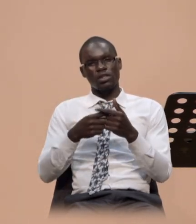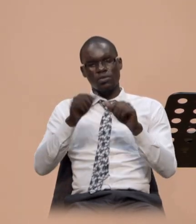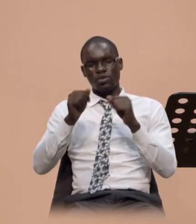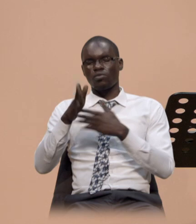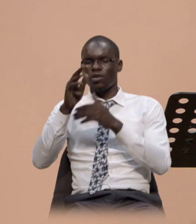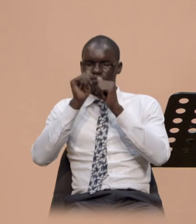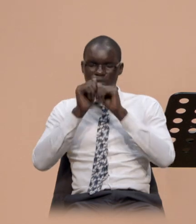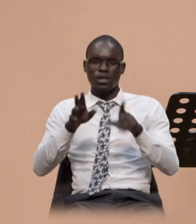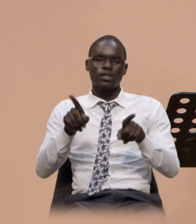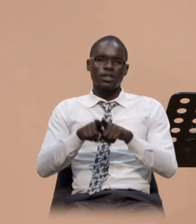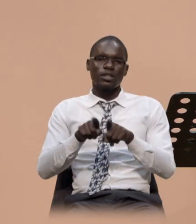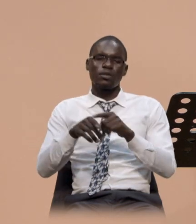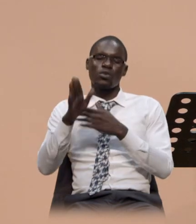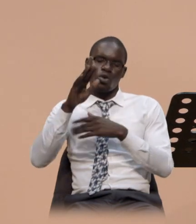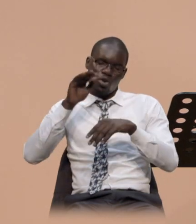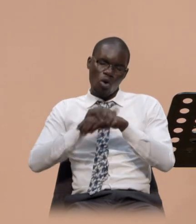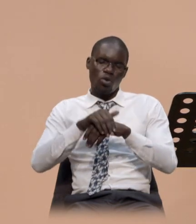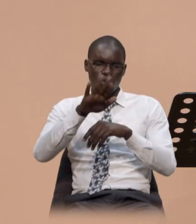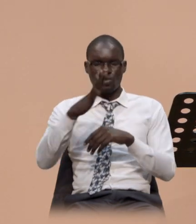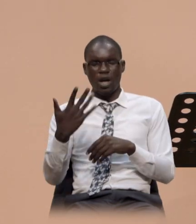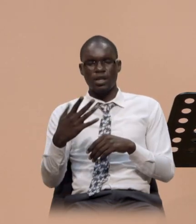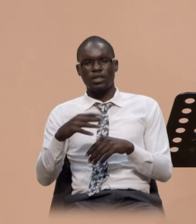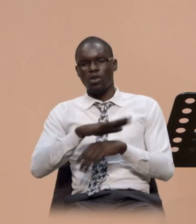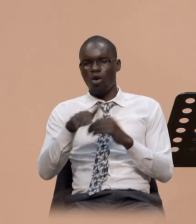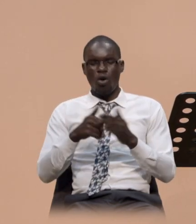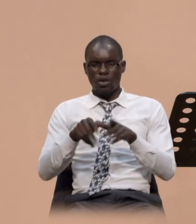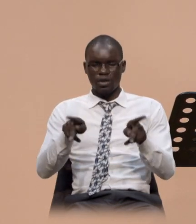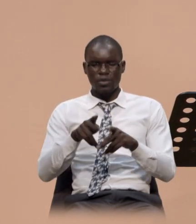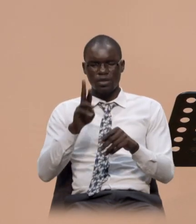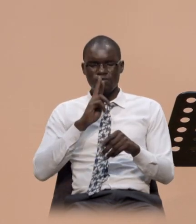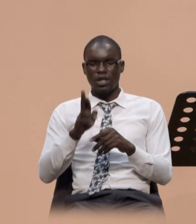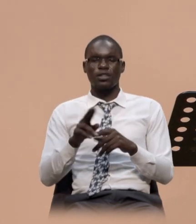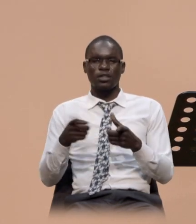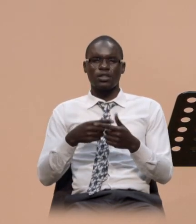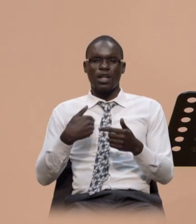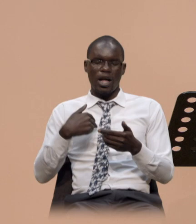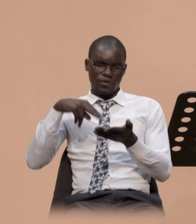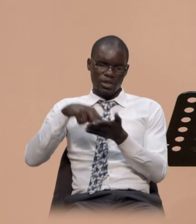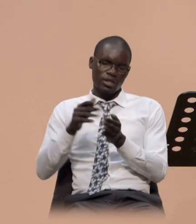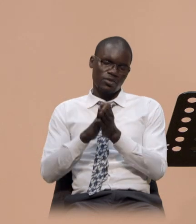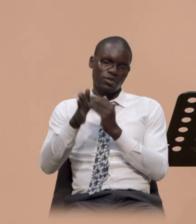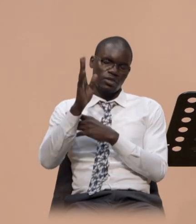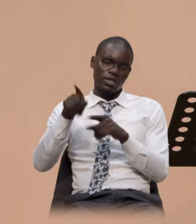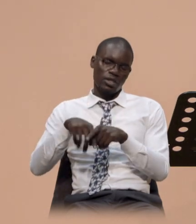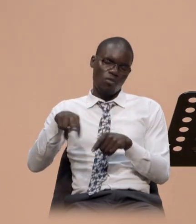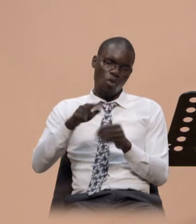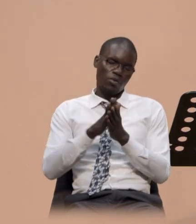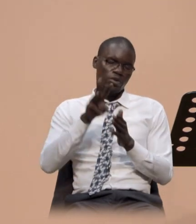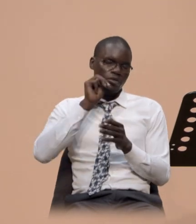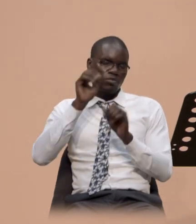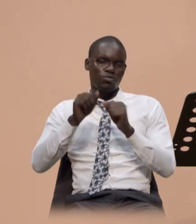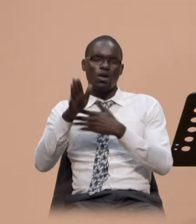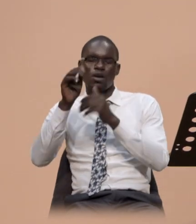apate kukubariki. Mungu apate kushika mkono kokote uliko, ili upate kusimama na Mungu, utembee pamoja naye.